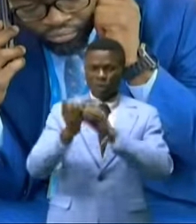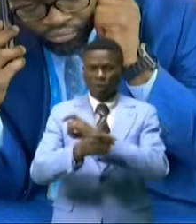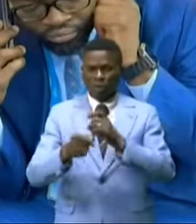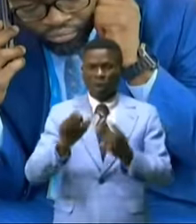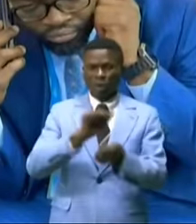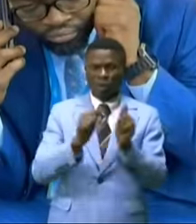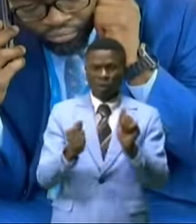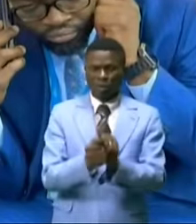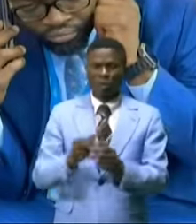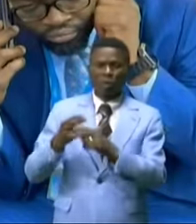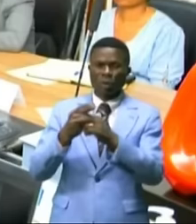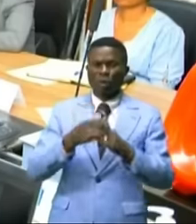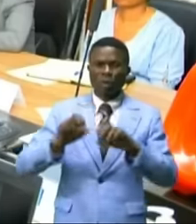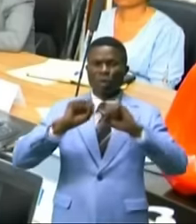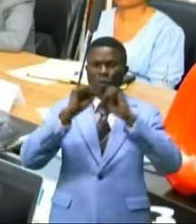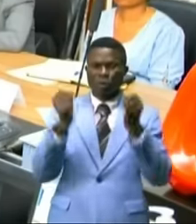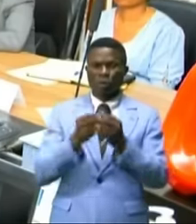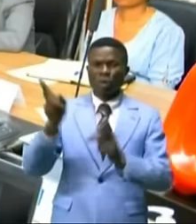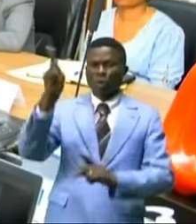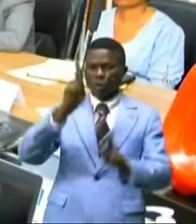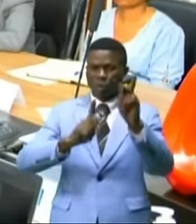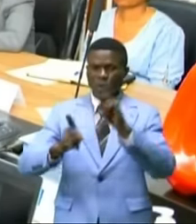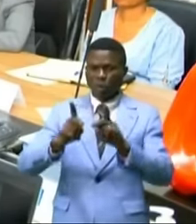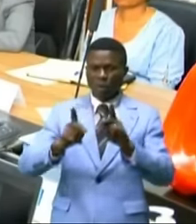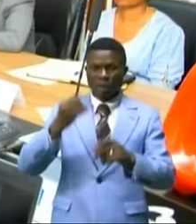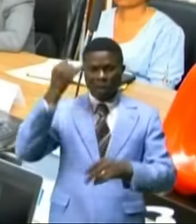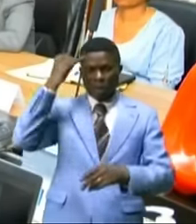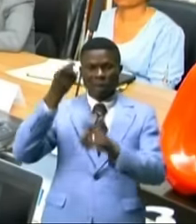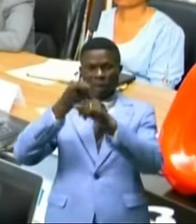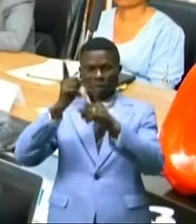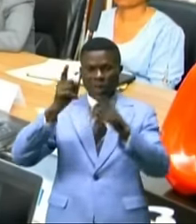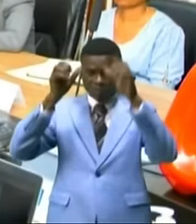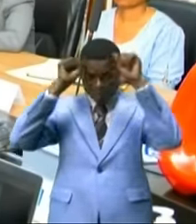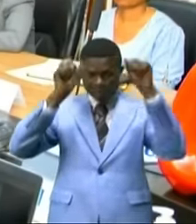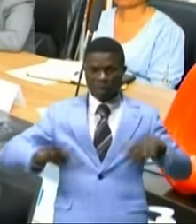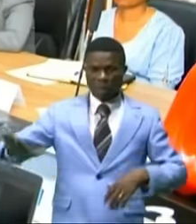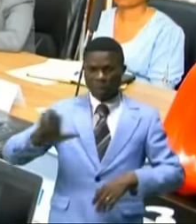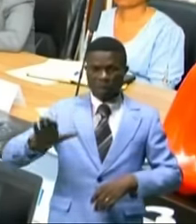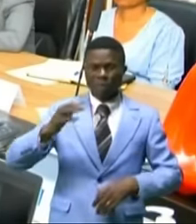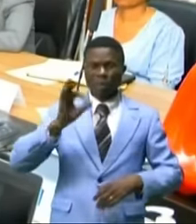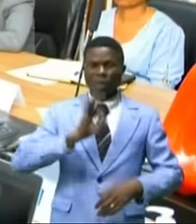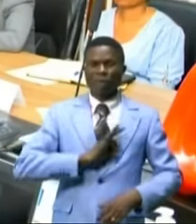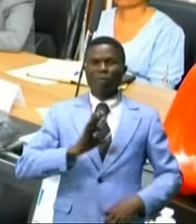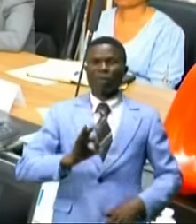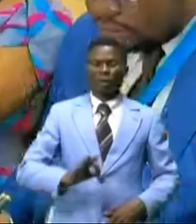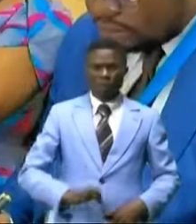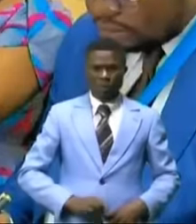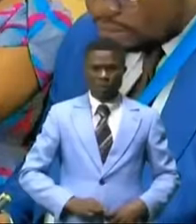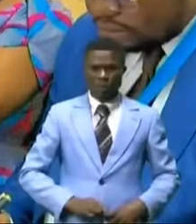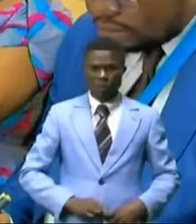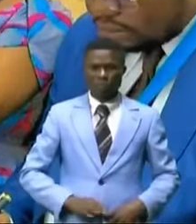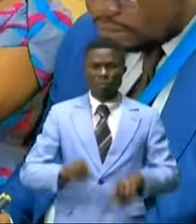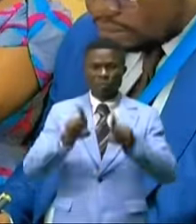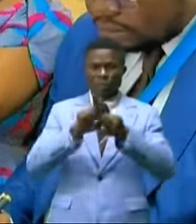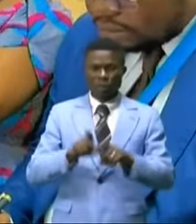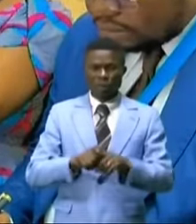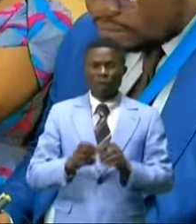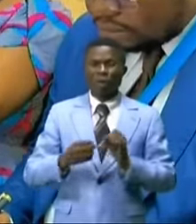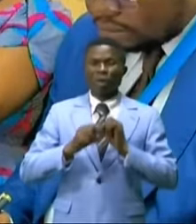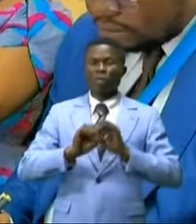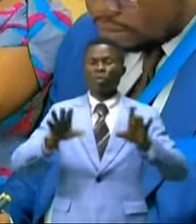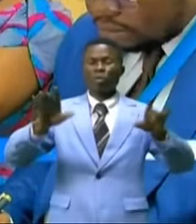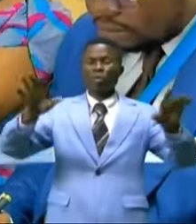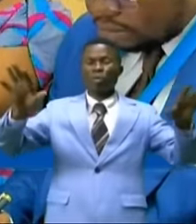secteur de la sécurité sociale publique, initié par le chef de l'État, Félix-Antoine Tshisekedi Tshilombo, et son rayonnement